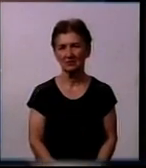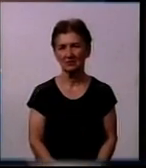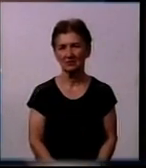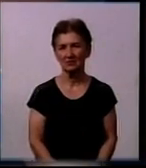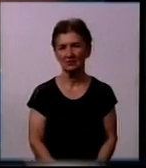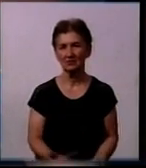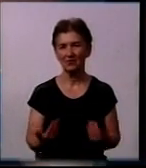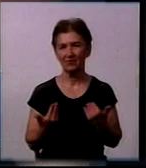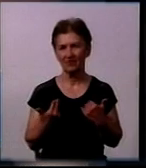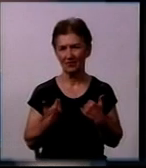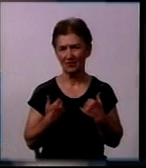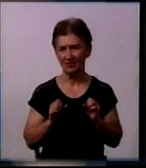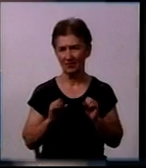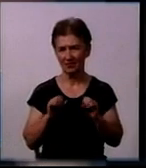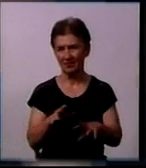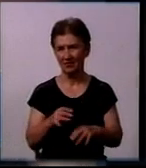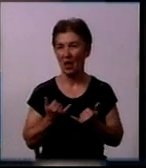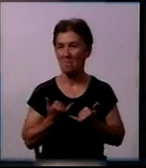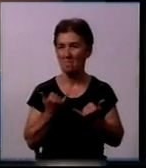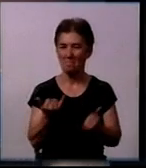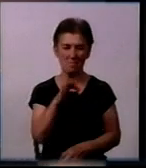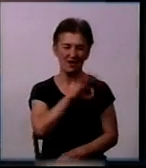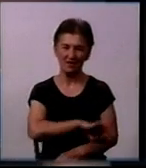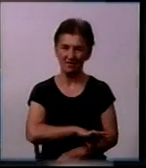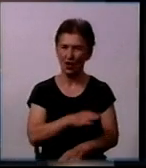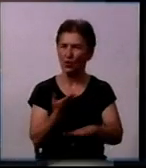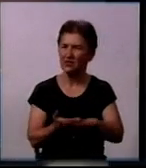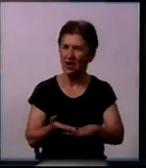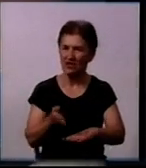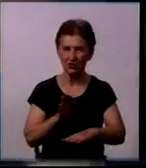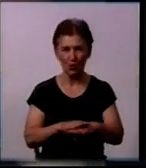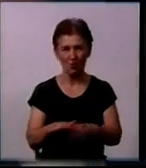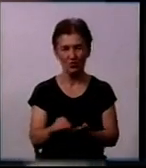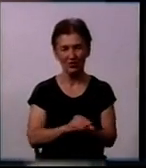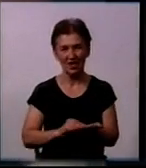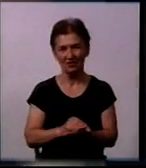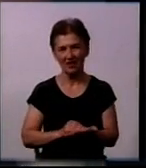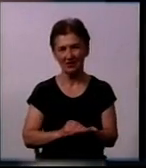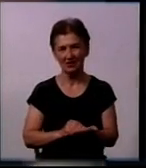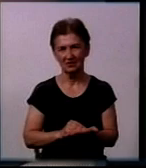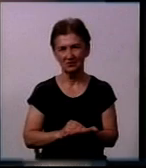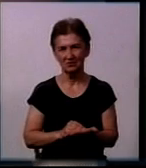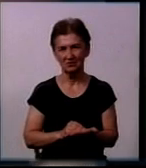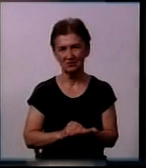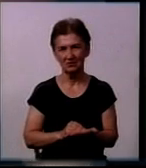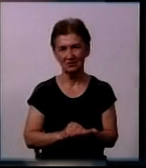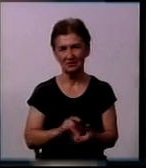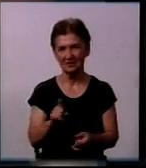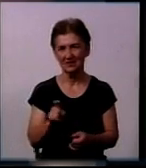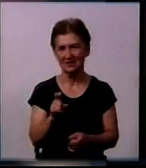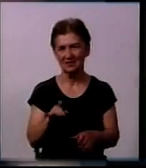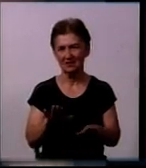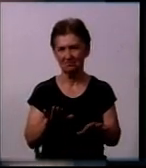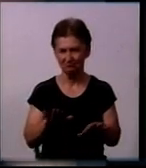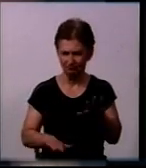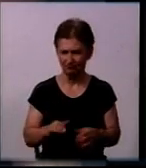Я віддаю перевагу більш тяжкому тренуванню з вагою,